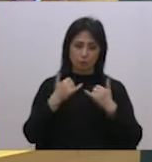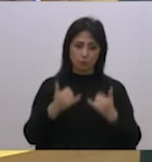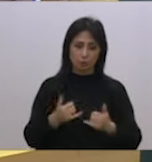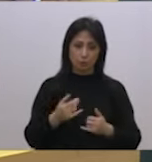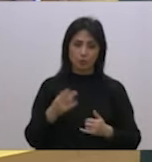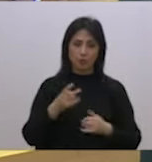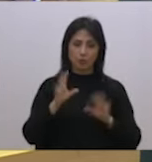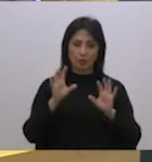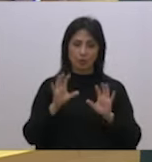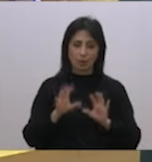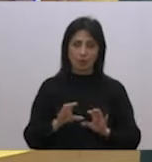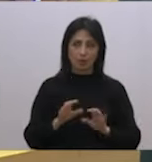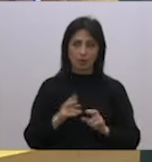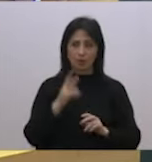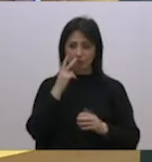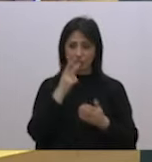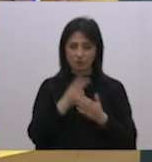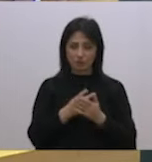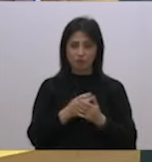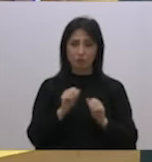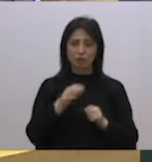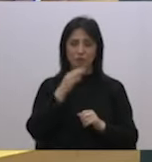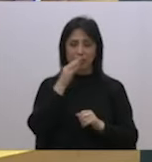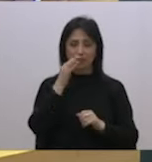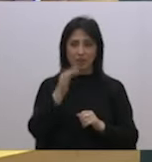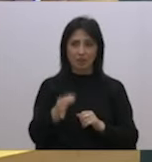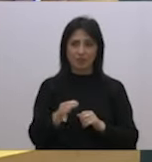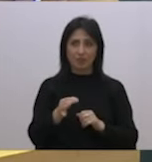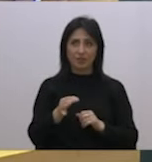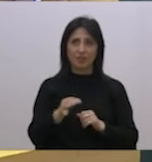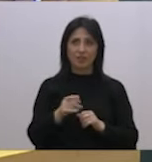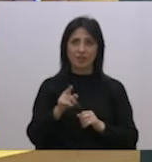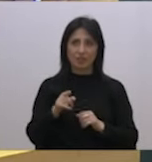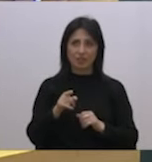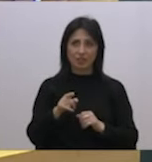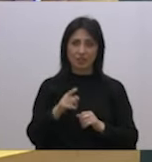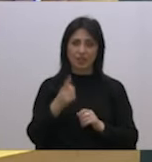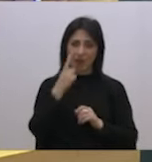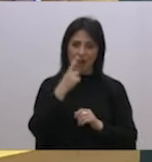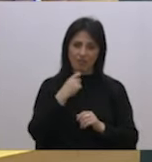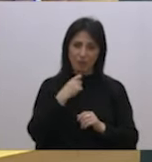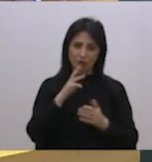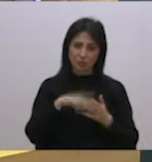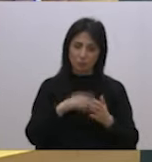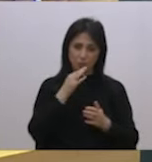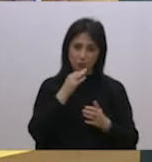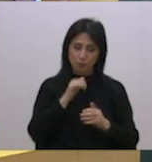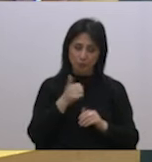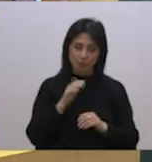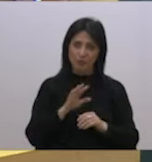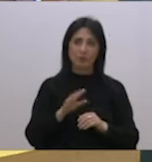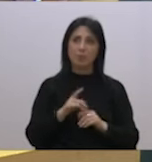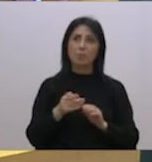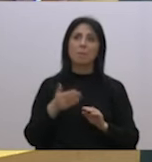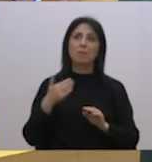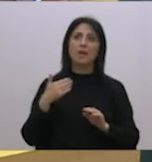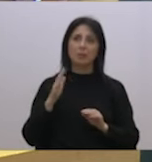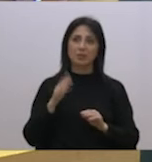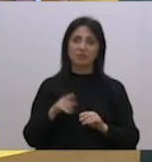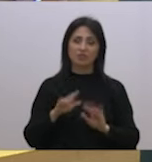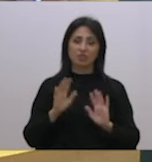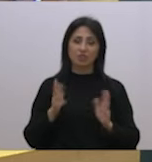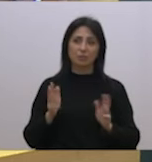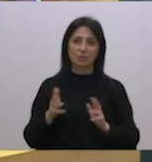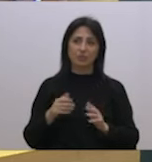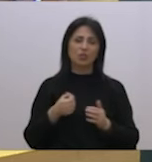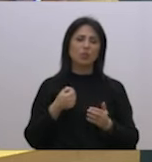იმ კანონსაც ისე შეხედოთ, შეიძლება გითხრან რომ დაჯამდე იქნება გაგვაფრთხილოთ, მე ეს მანამდე იქნება ეს